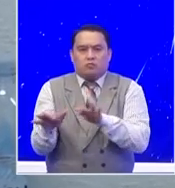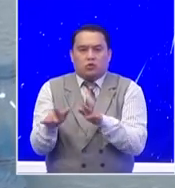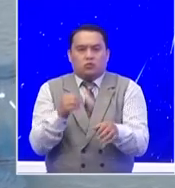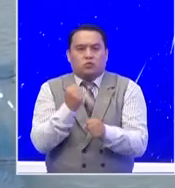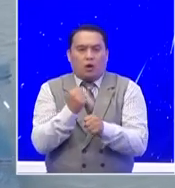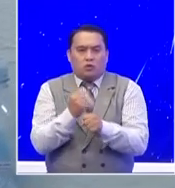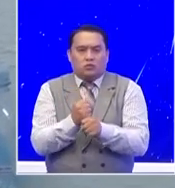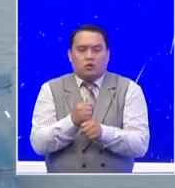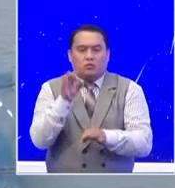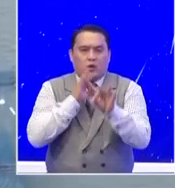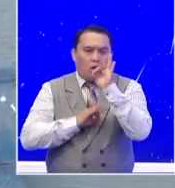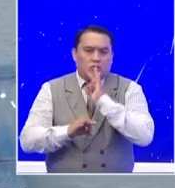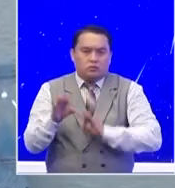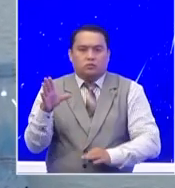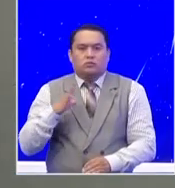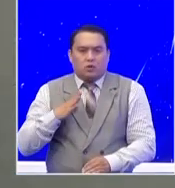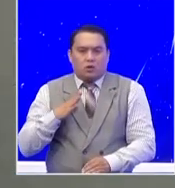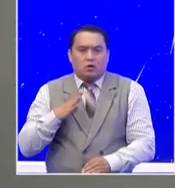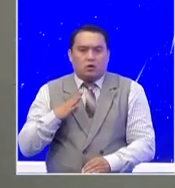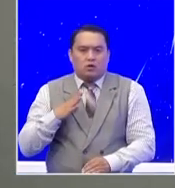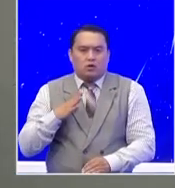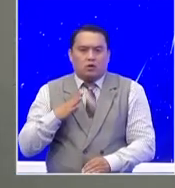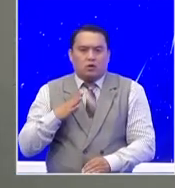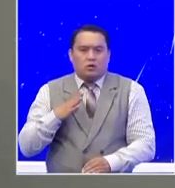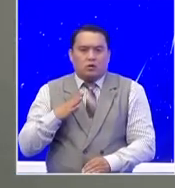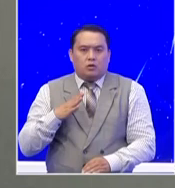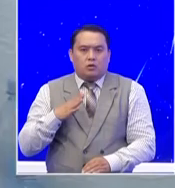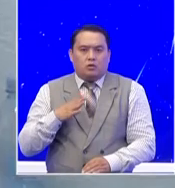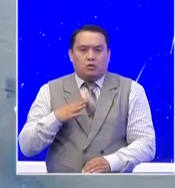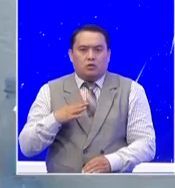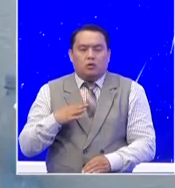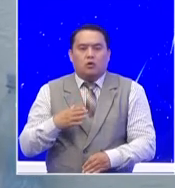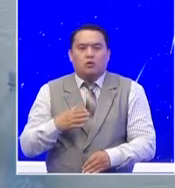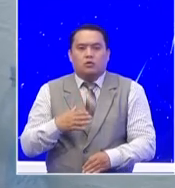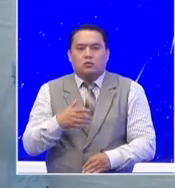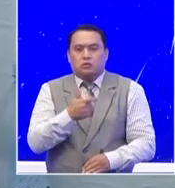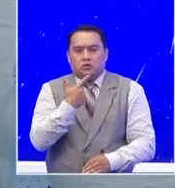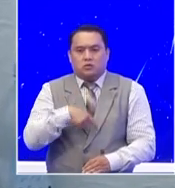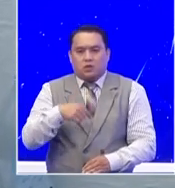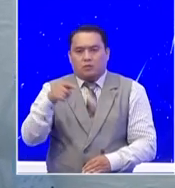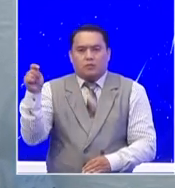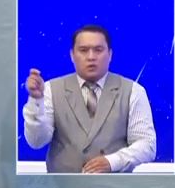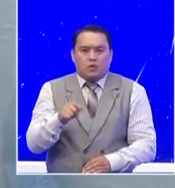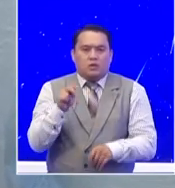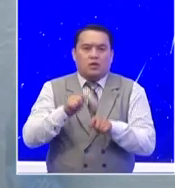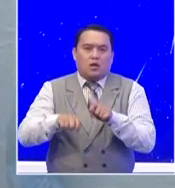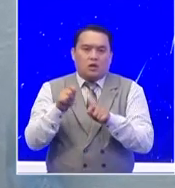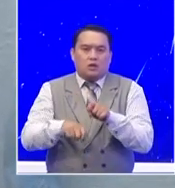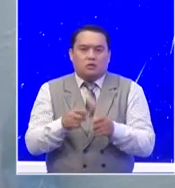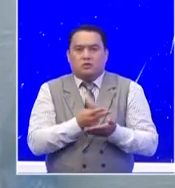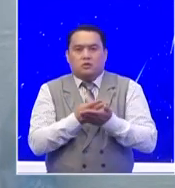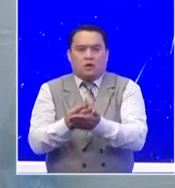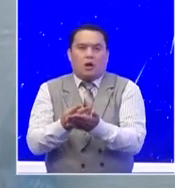жасадық, парацетамол іштік, аспирин іштік. Күн болмағаннан кейін адамы өзіміз келдік, тексертті, сразу